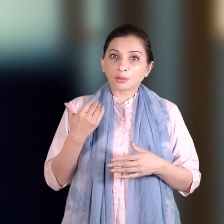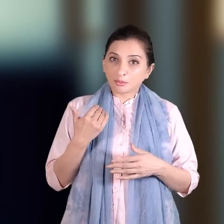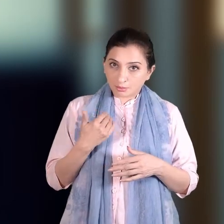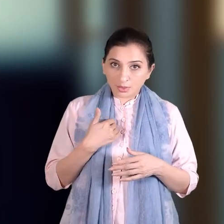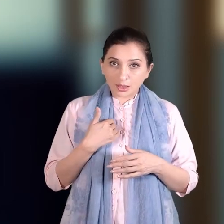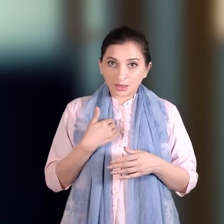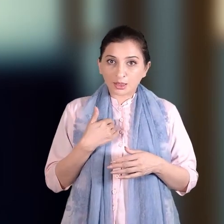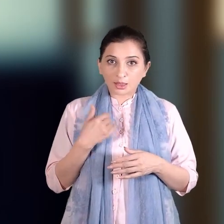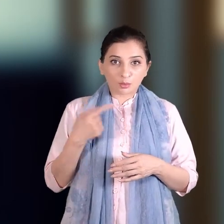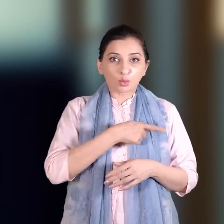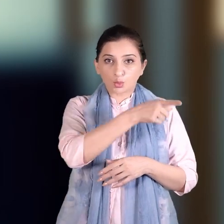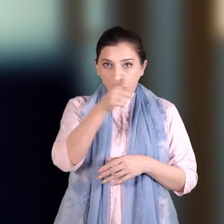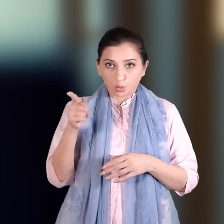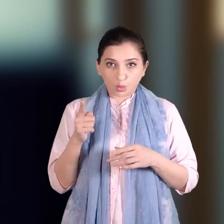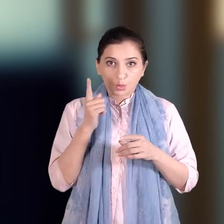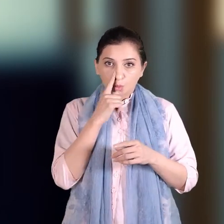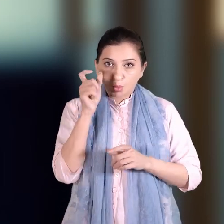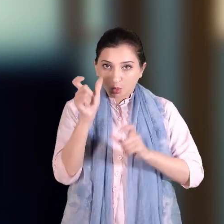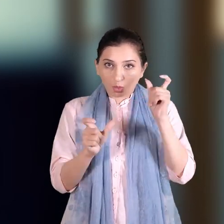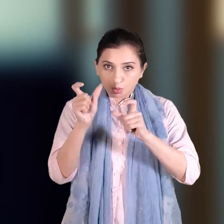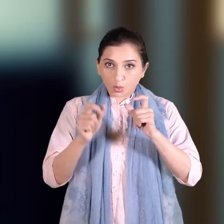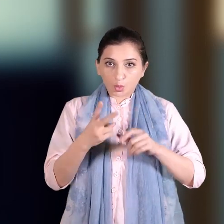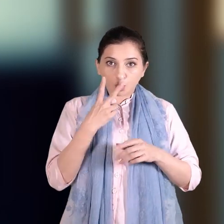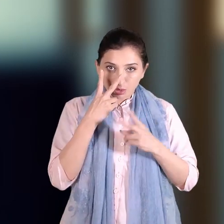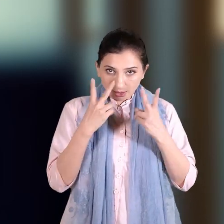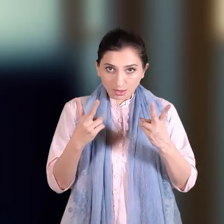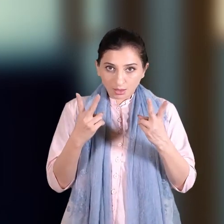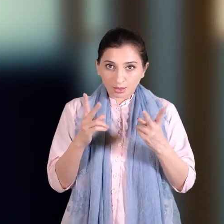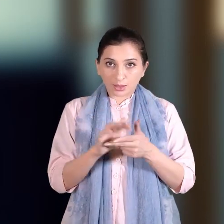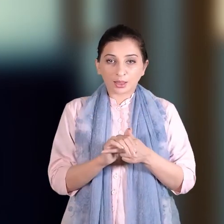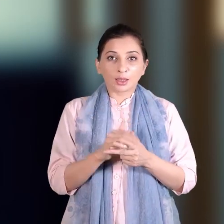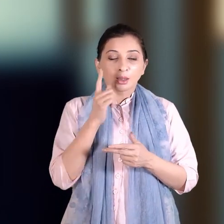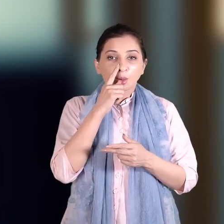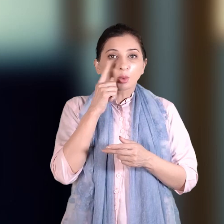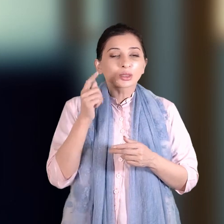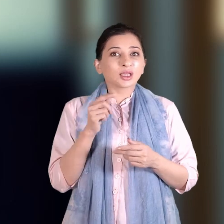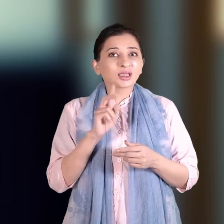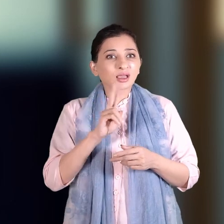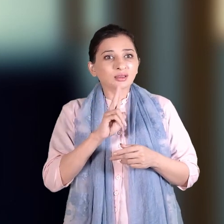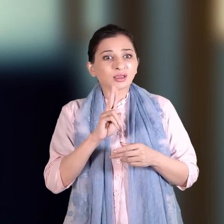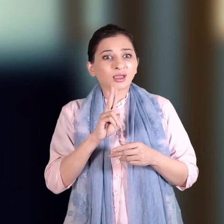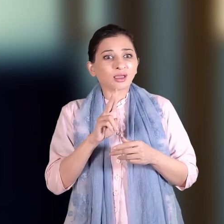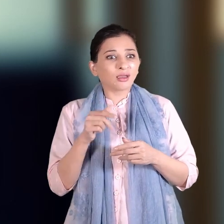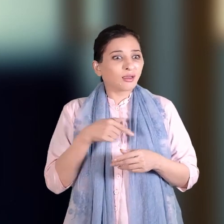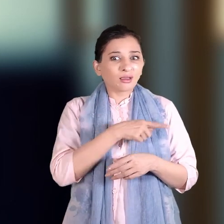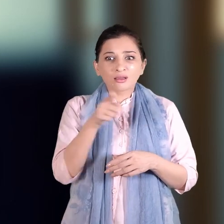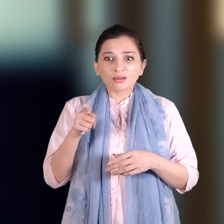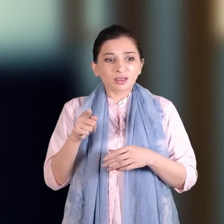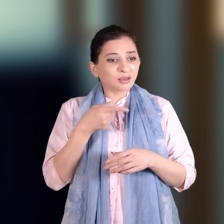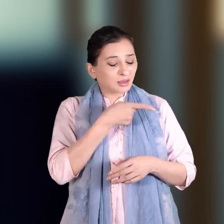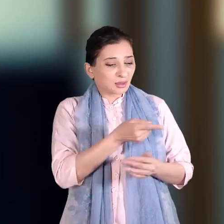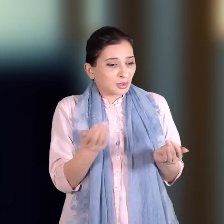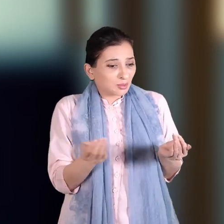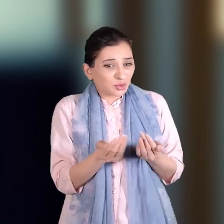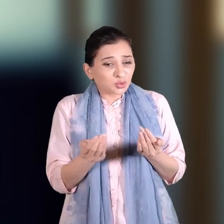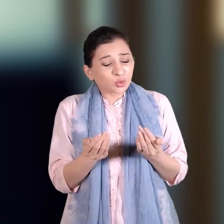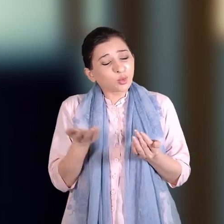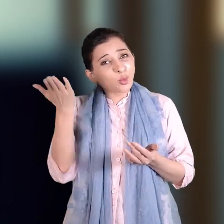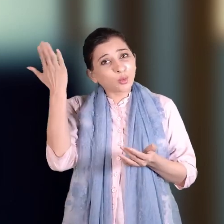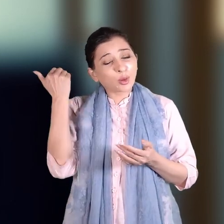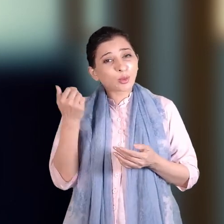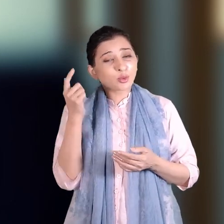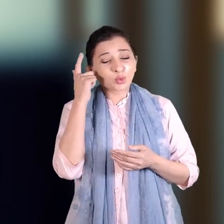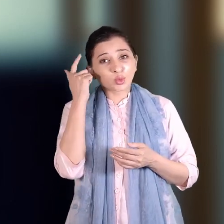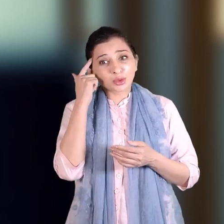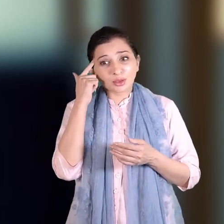in my practice is women saying that, मैंने तो इस बच्चे के बारे में इतनी देर